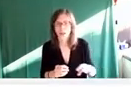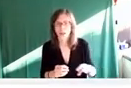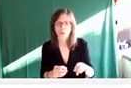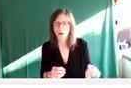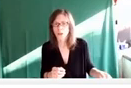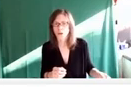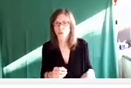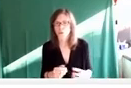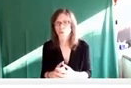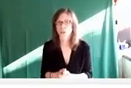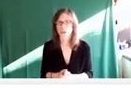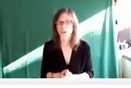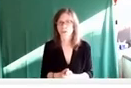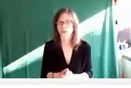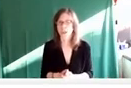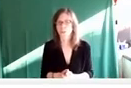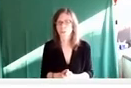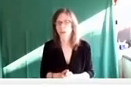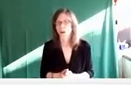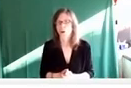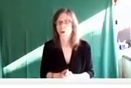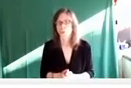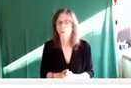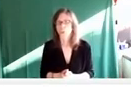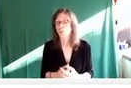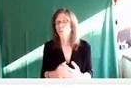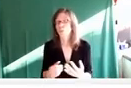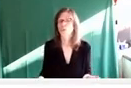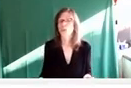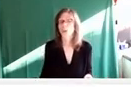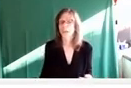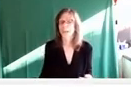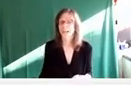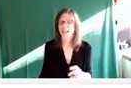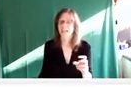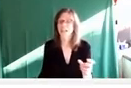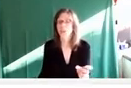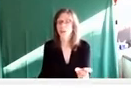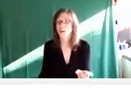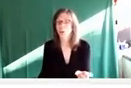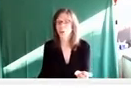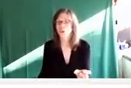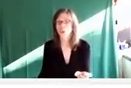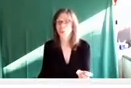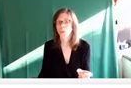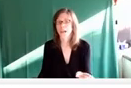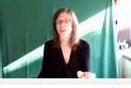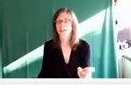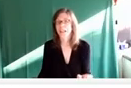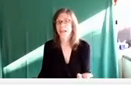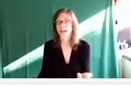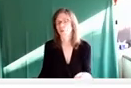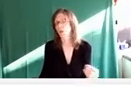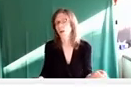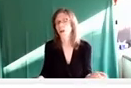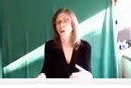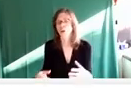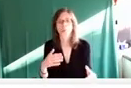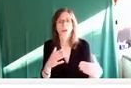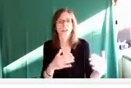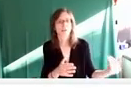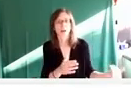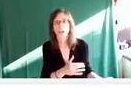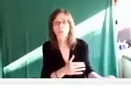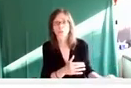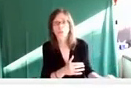dans quelque part dans un dossier identifié? Vous pouvez aussi penser à zipper votre projet complet avec des dates,